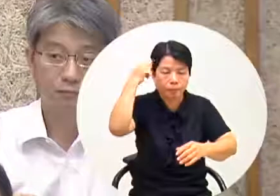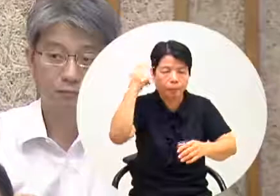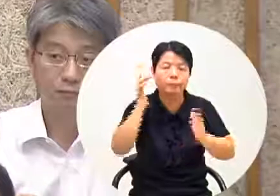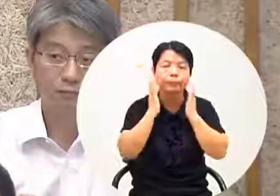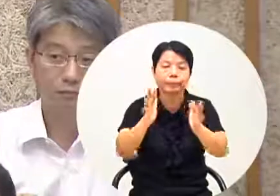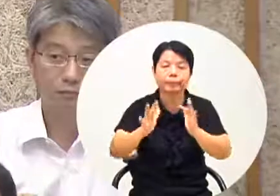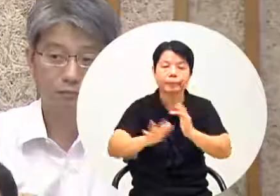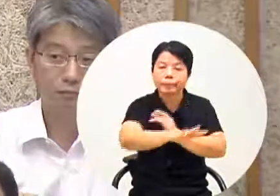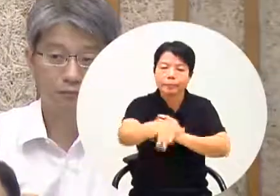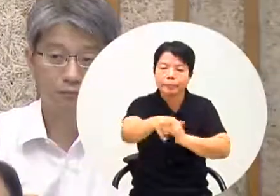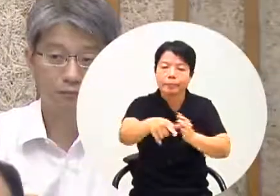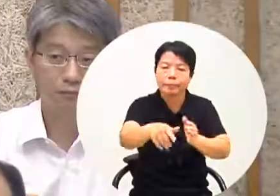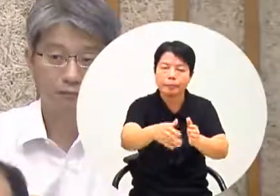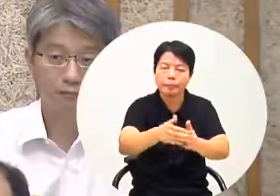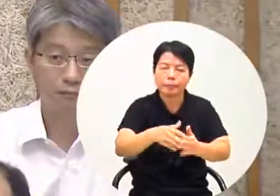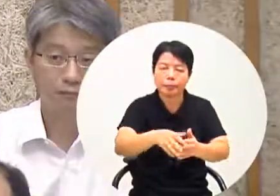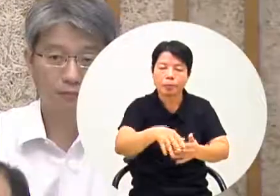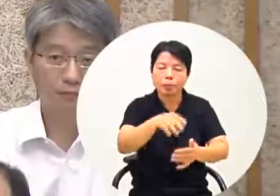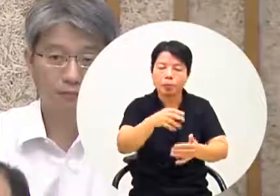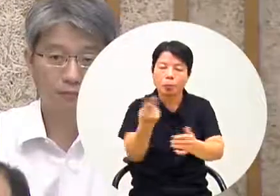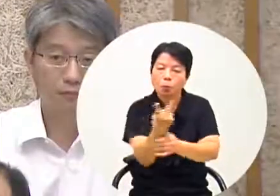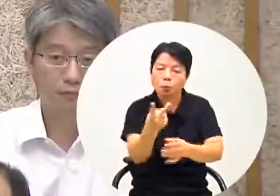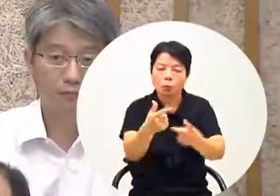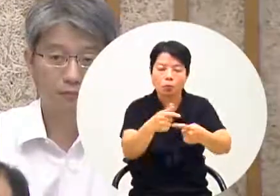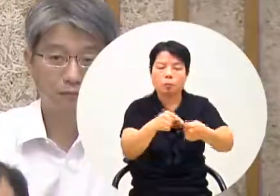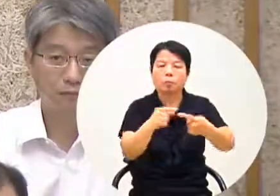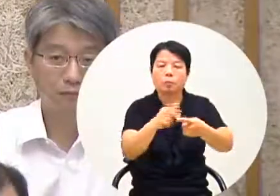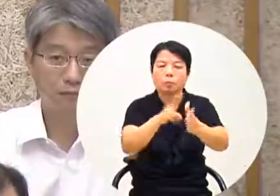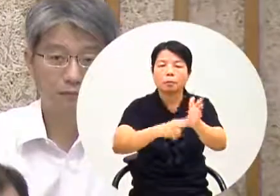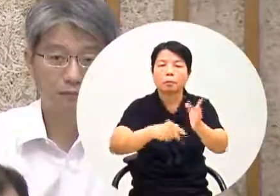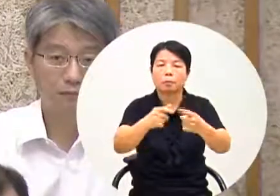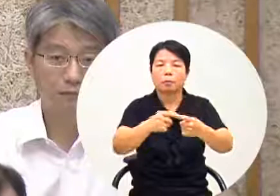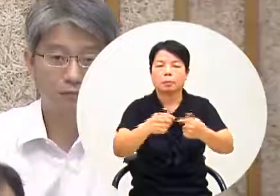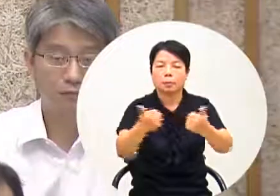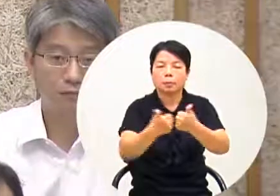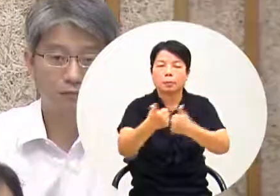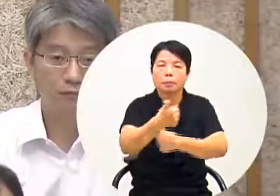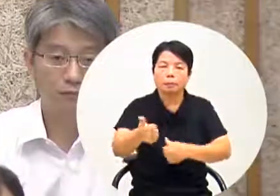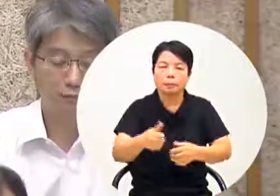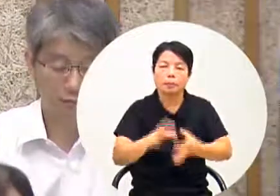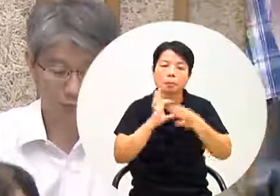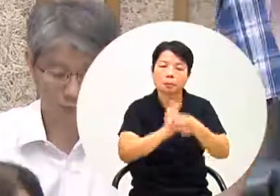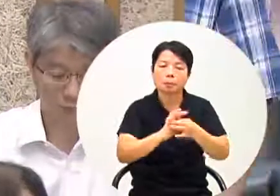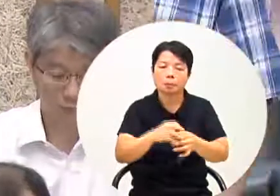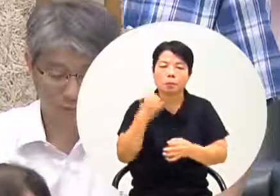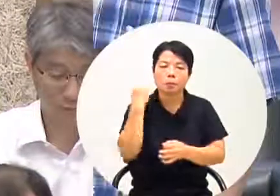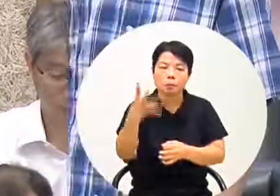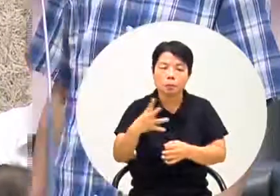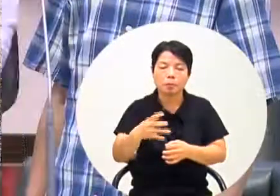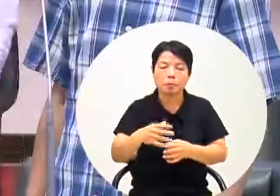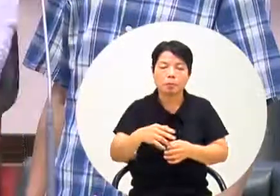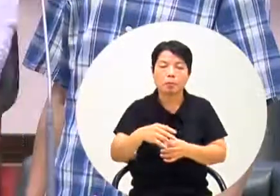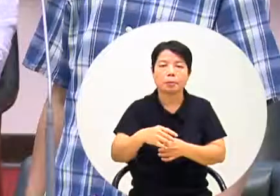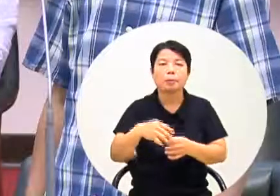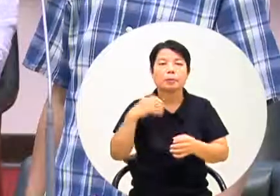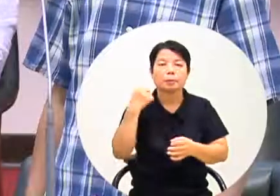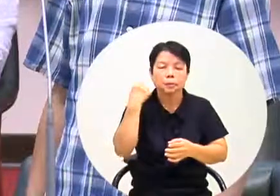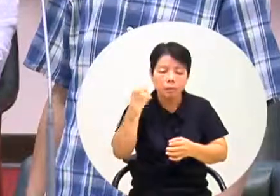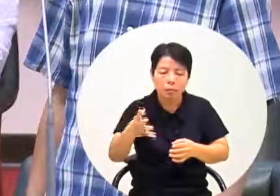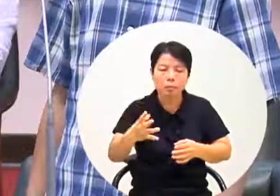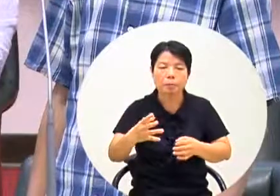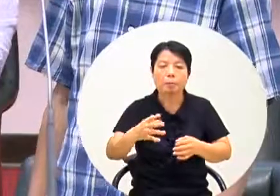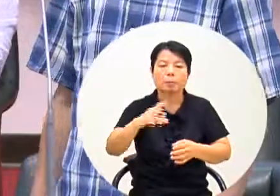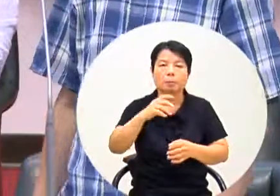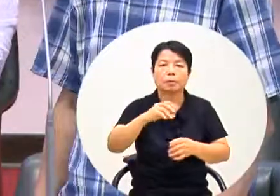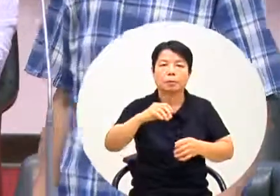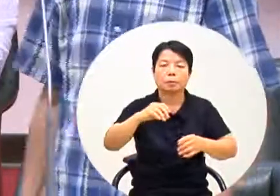谢那个朱先生，也谢谢那个议员哈。有关新台十七线的部分哈，我们分为两段